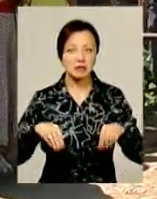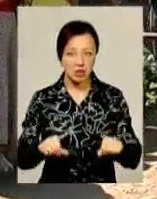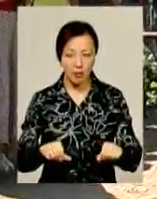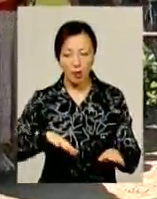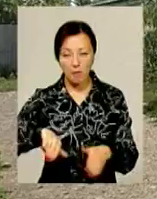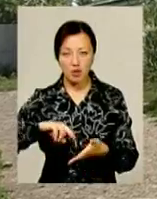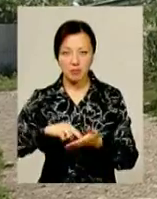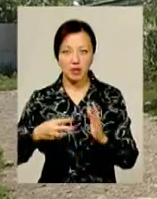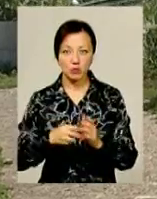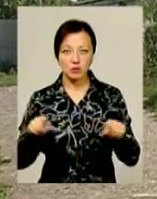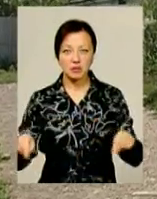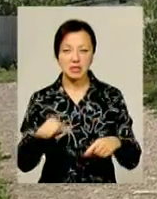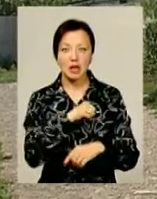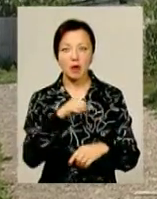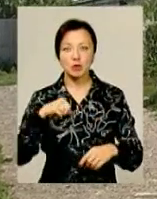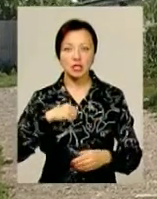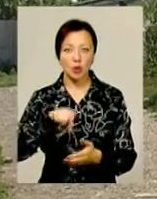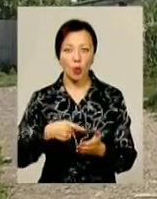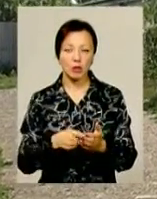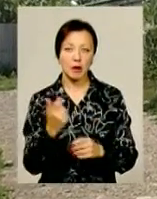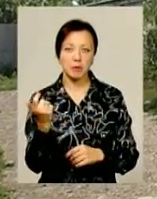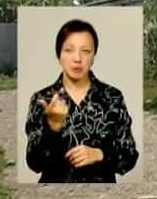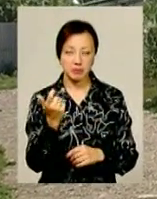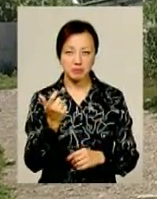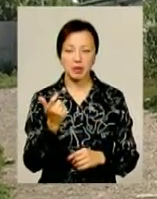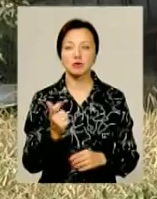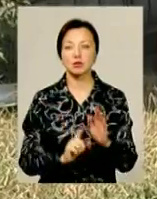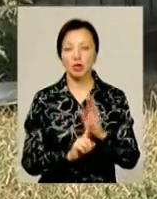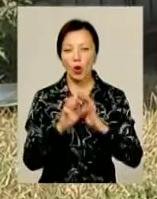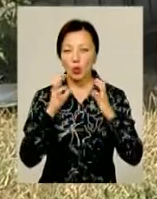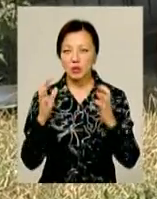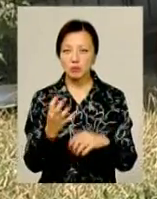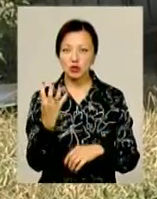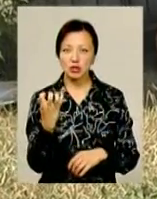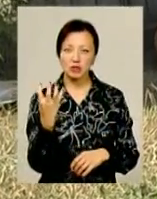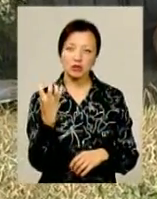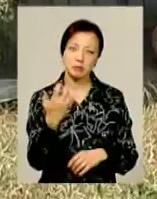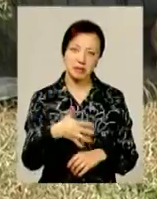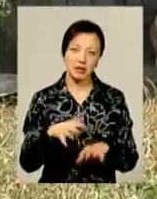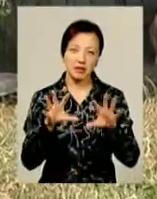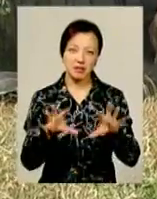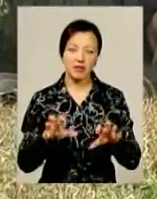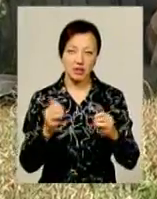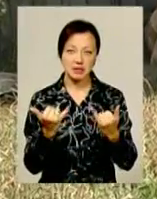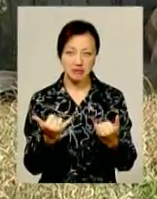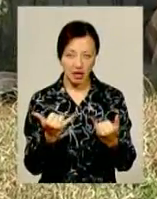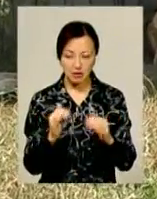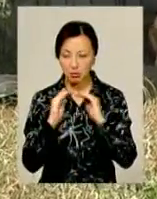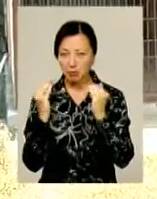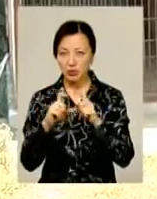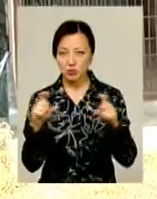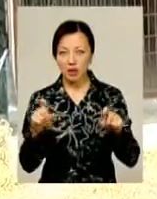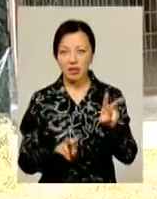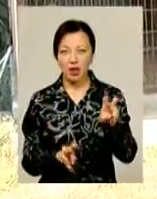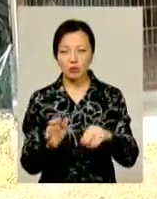Потім планують створити самостійне комунальне підприємство, яке візьметься утримувати 400-450 тварин. Наразі діючий притулок із